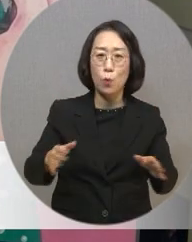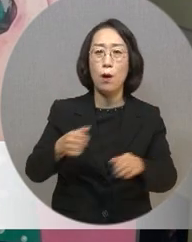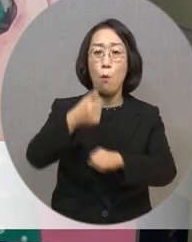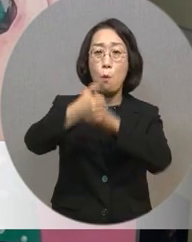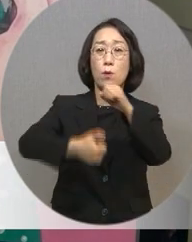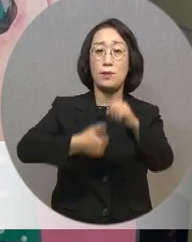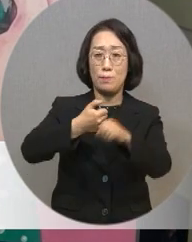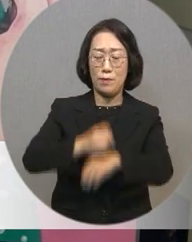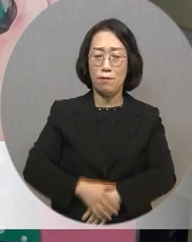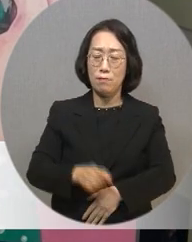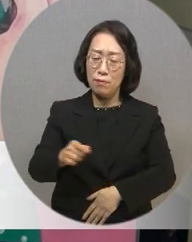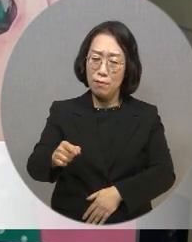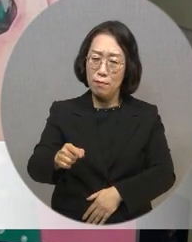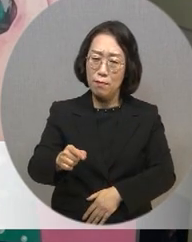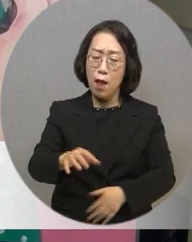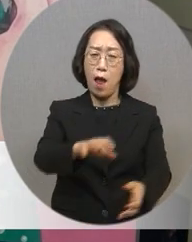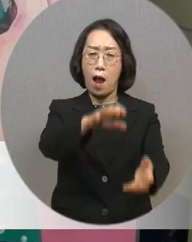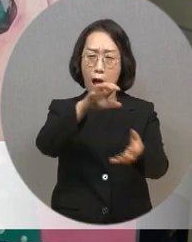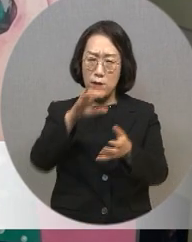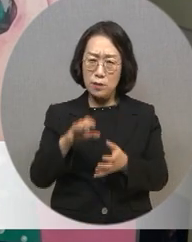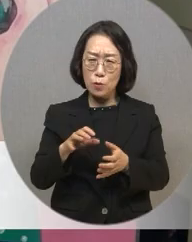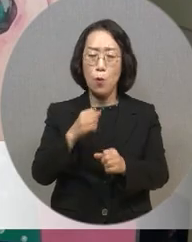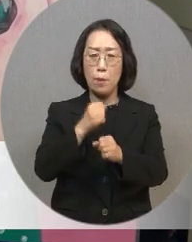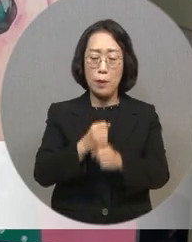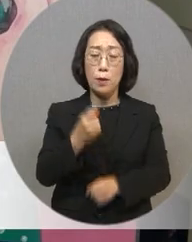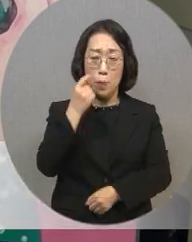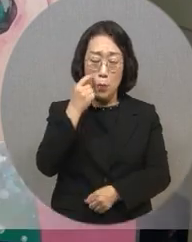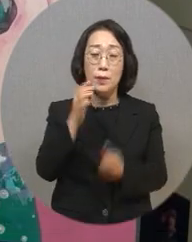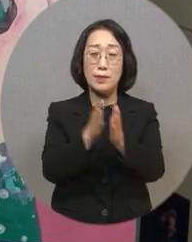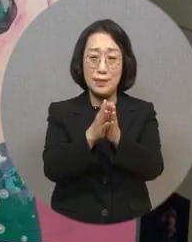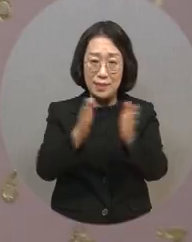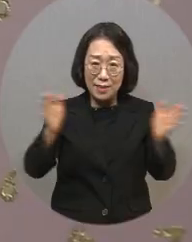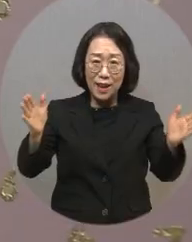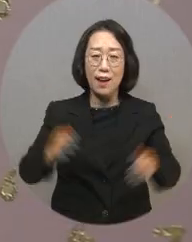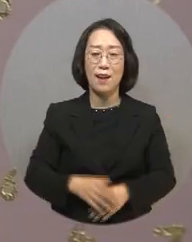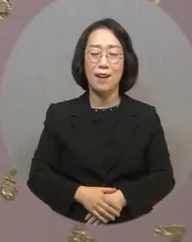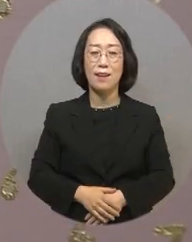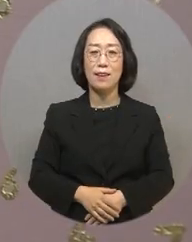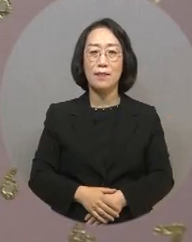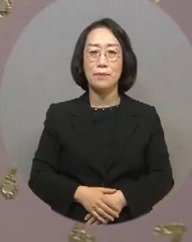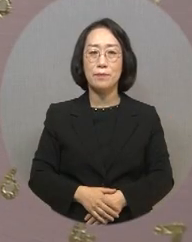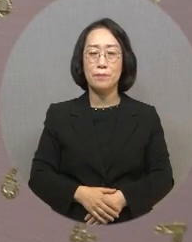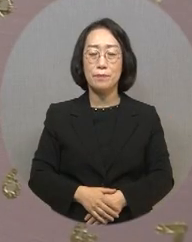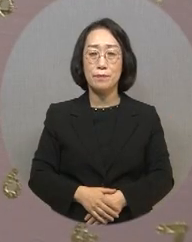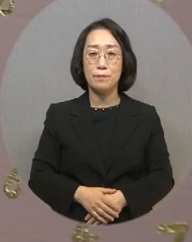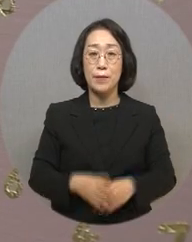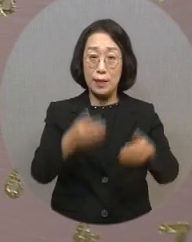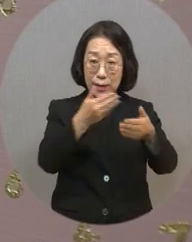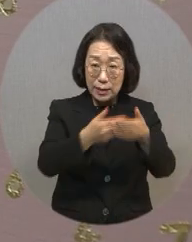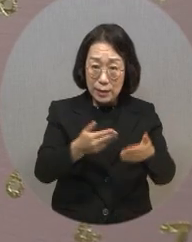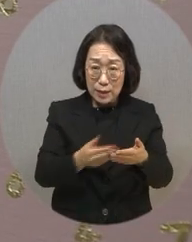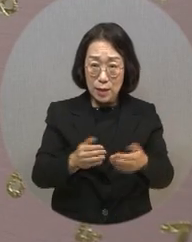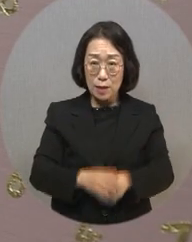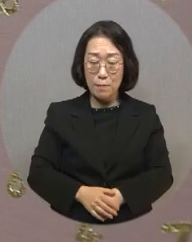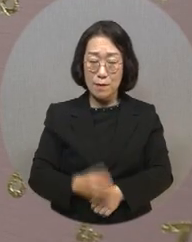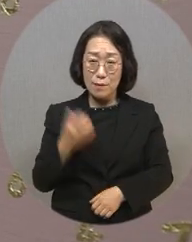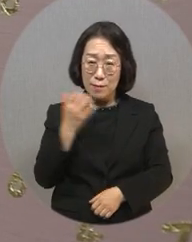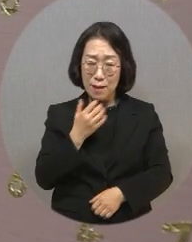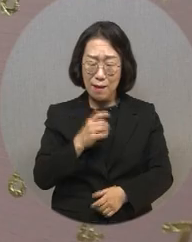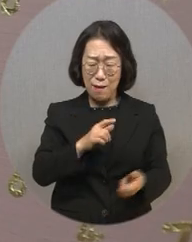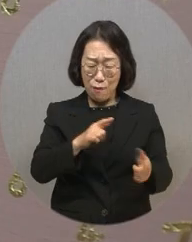거니까 이걸로 한번 뭘 해보자 해가지고 이제 작업을 시작했는데. 작가의 작품은 화려한 색감